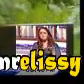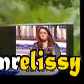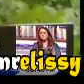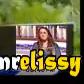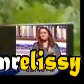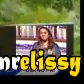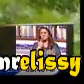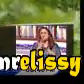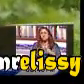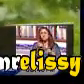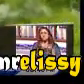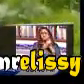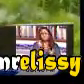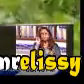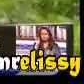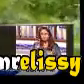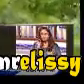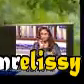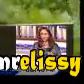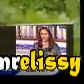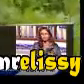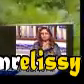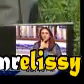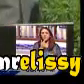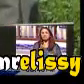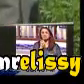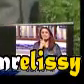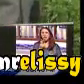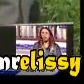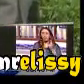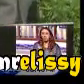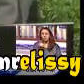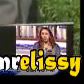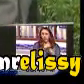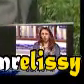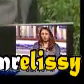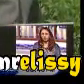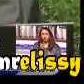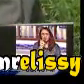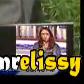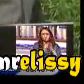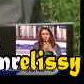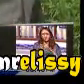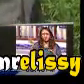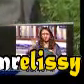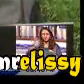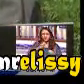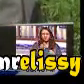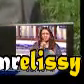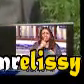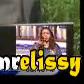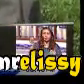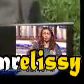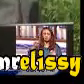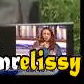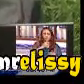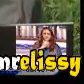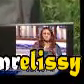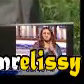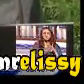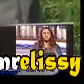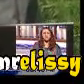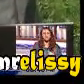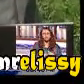الزراعية قال خالص، والأدوية غليت وما بتعملش حاجة في الزراعة. بنجبر ان احنا نجيب أدوية